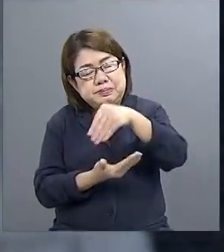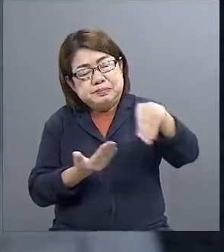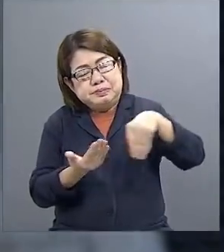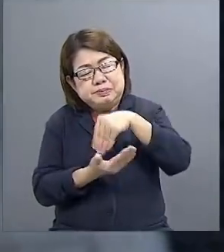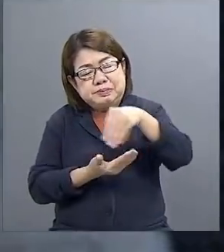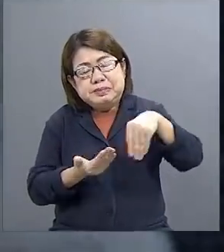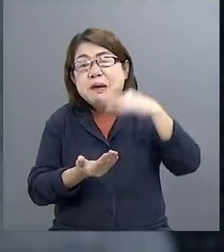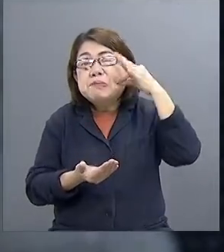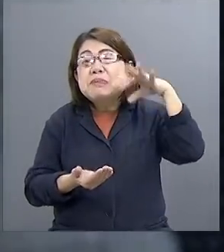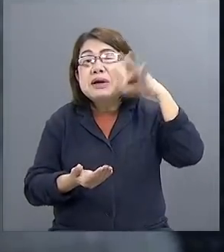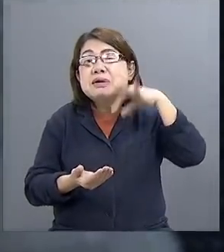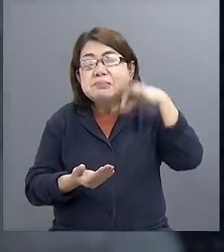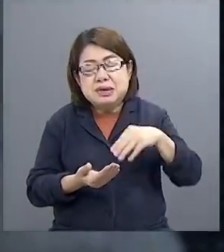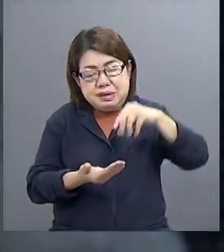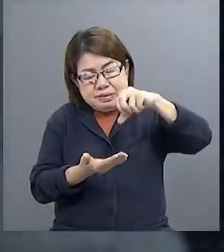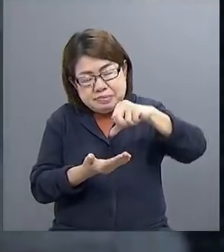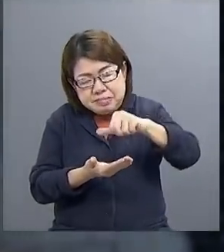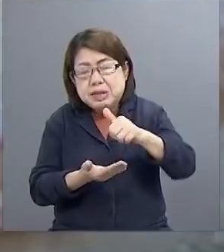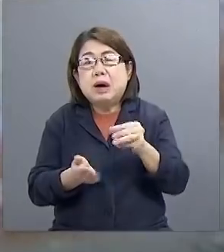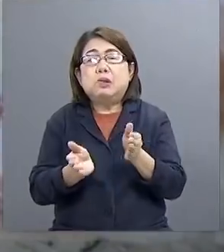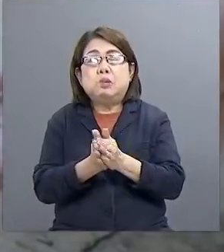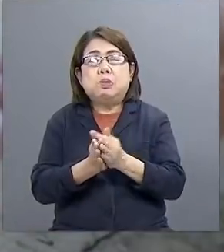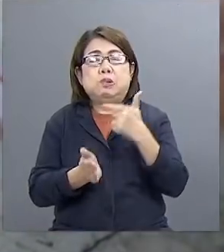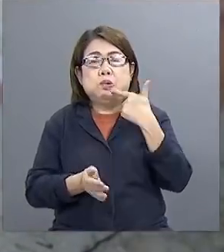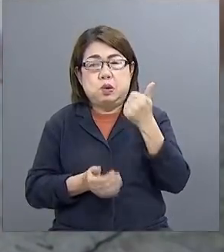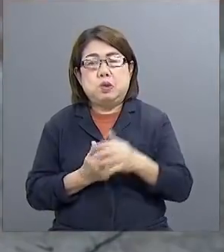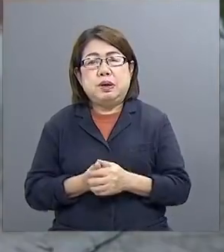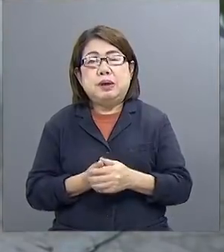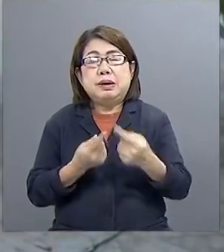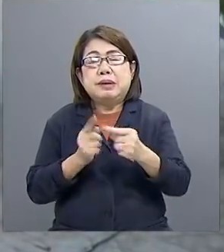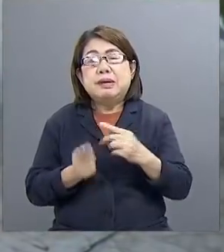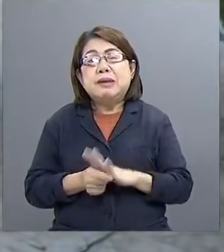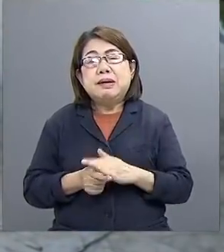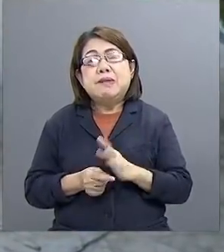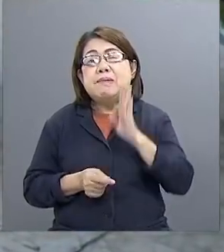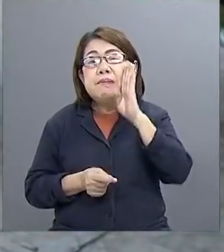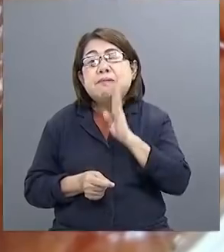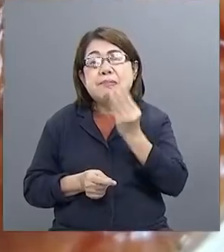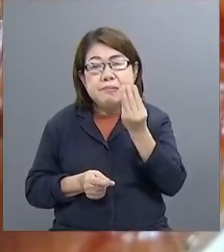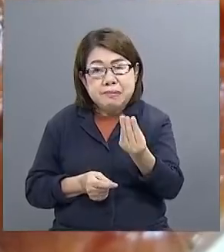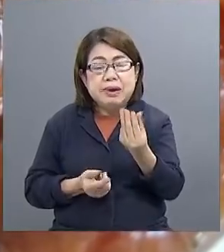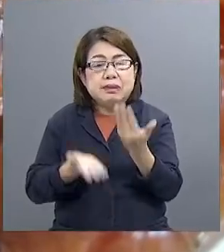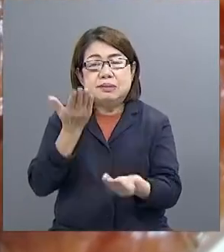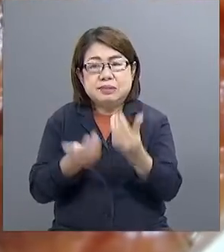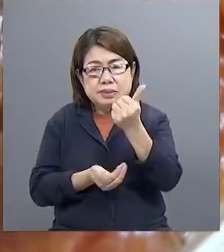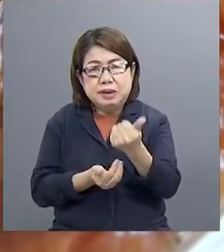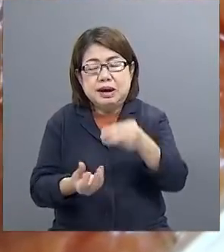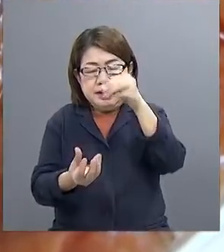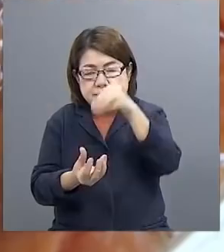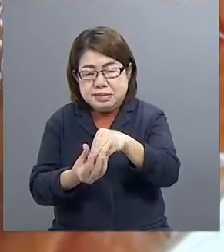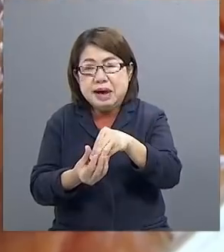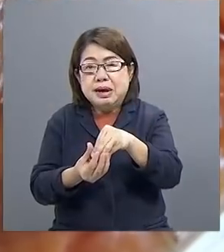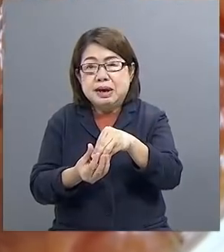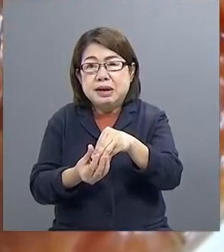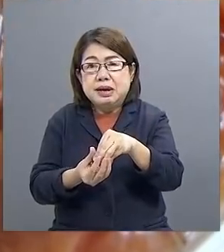เข้ากันค่ะโอ้วลำไยจัดด้วยรุ่นโอ้เอ๋วใส่ลำใยเชื่อมหวานหอม